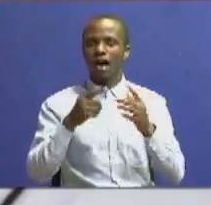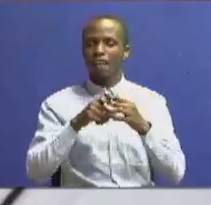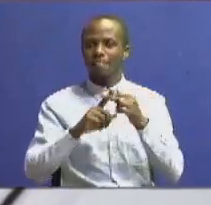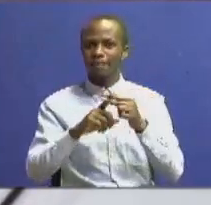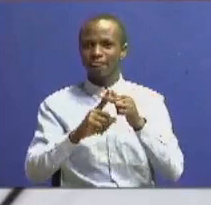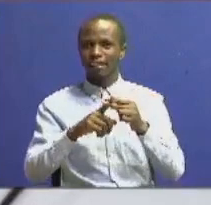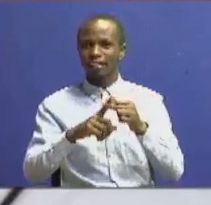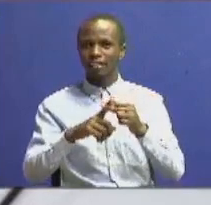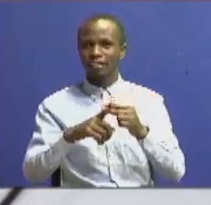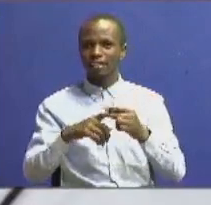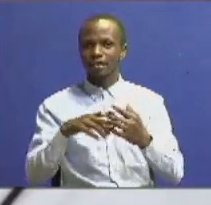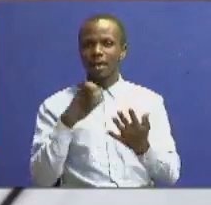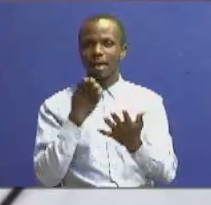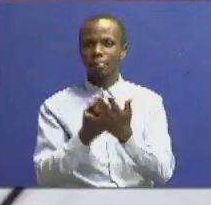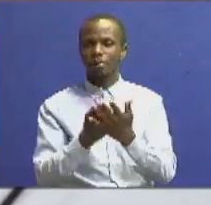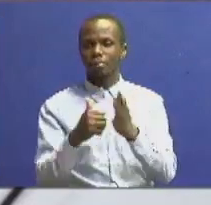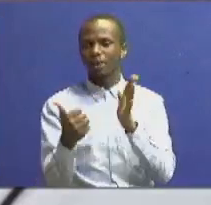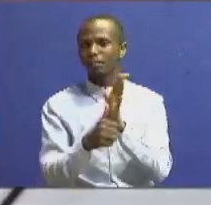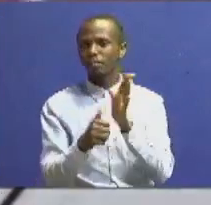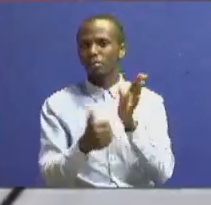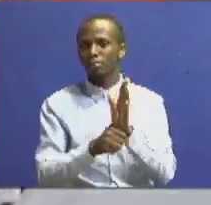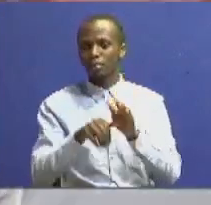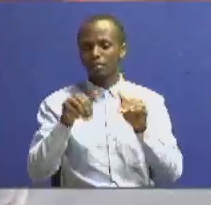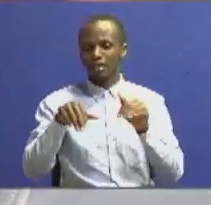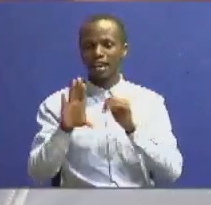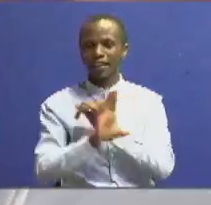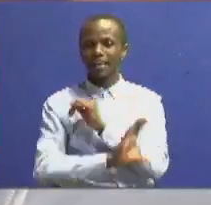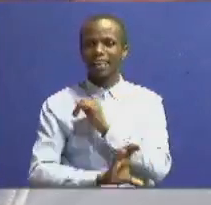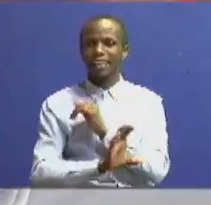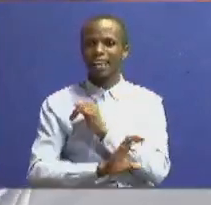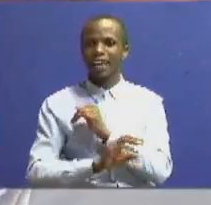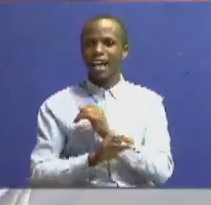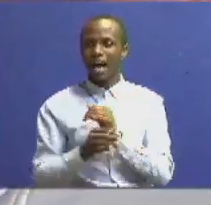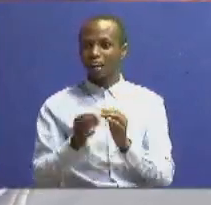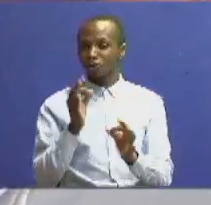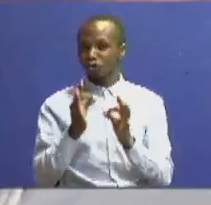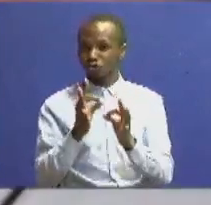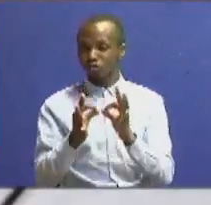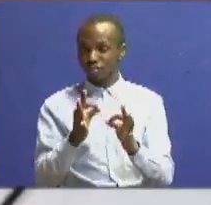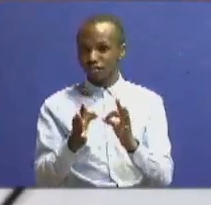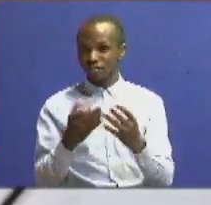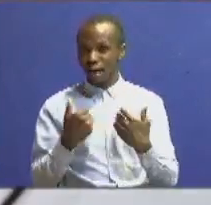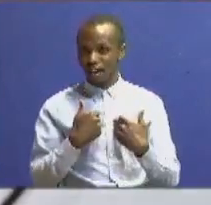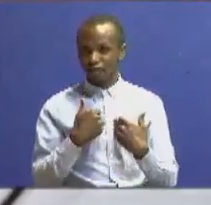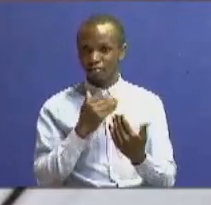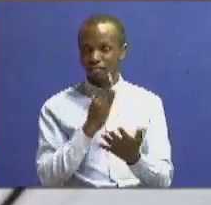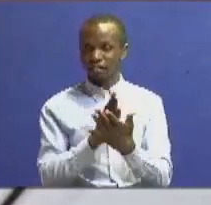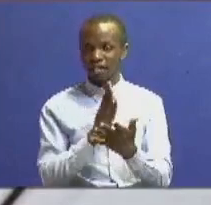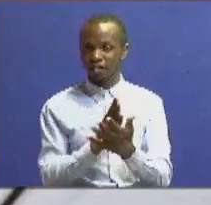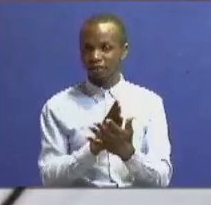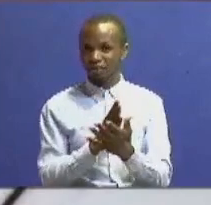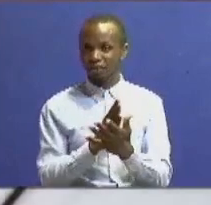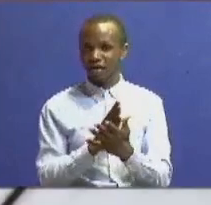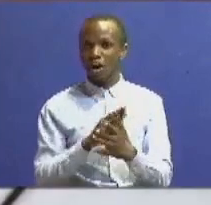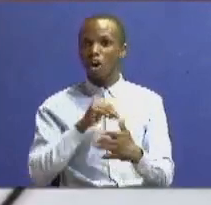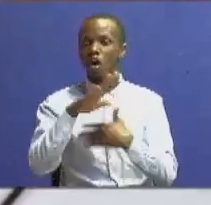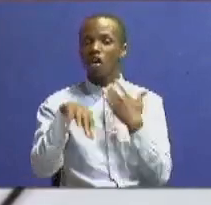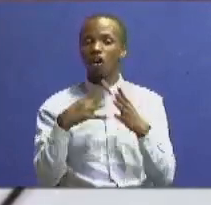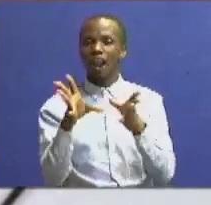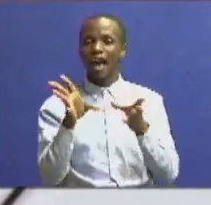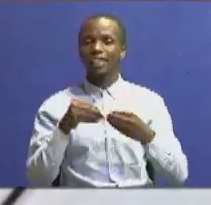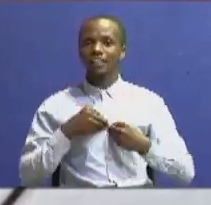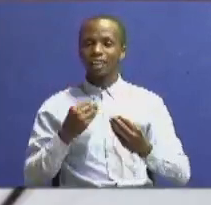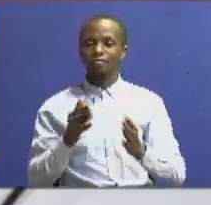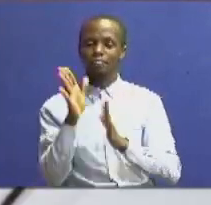the unemployment problem in Kenya. Kunaye moja kweli ambaye atasema sio urgent? Sisi wote tunakubaliana ya